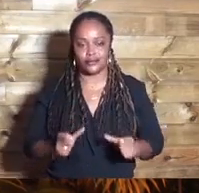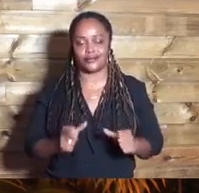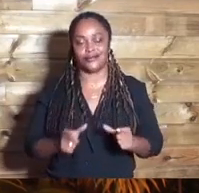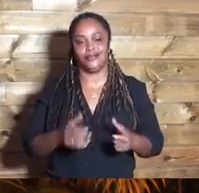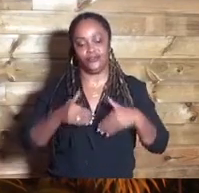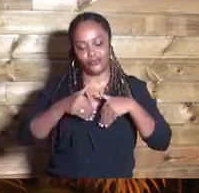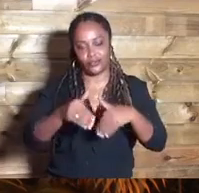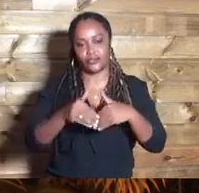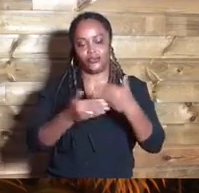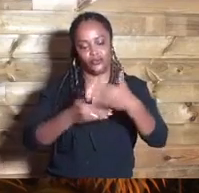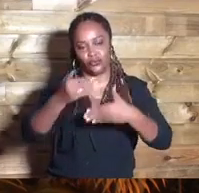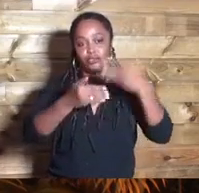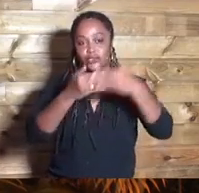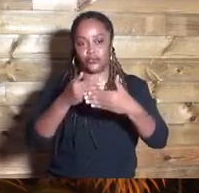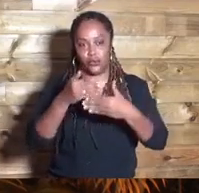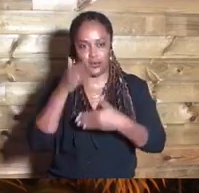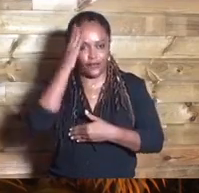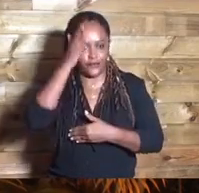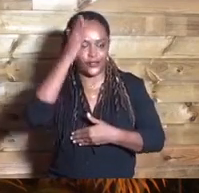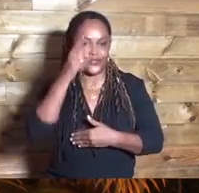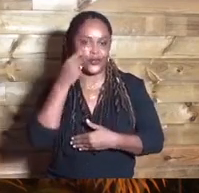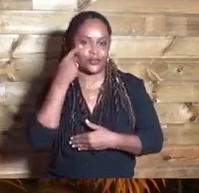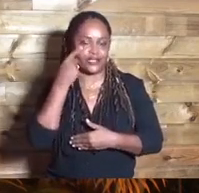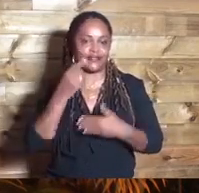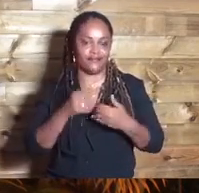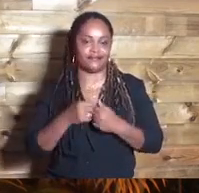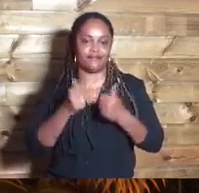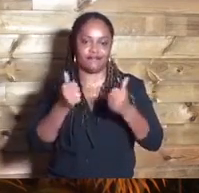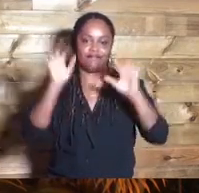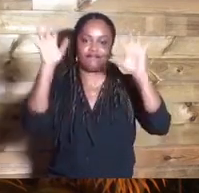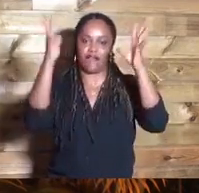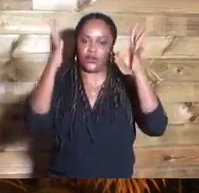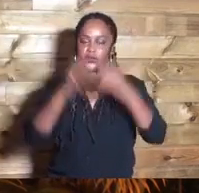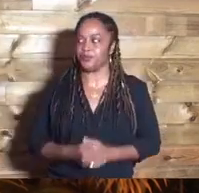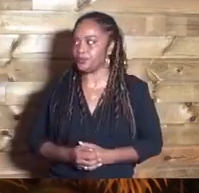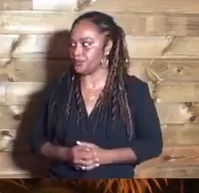la construction qui se profile à l'horizon. Je vous remercie.